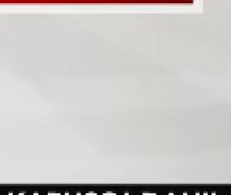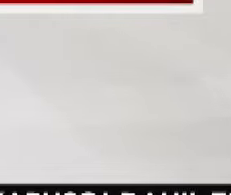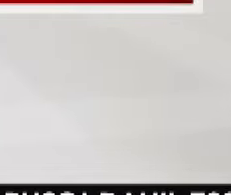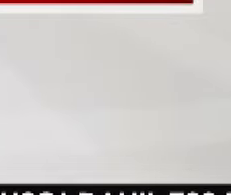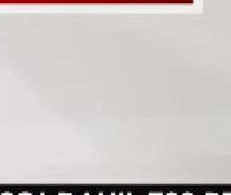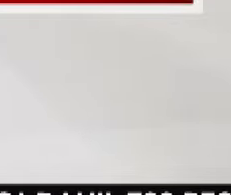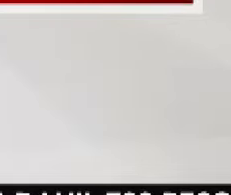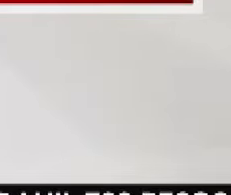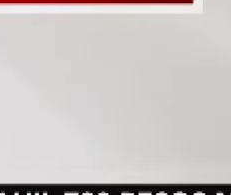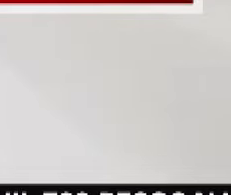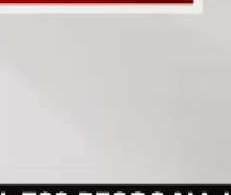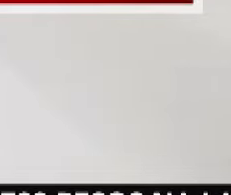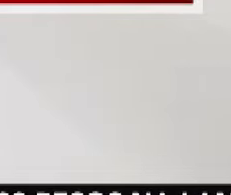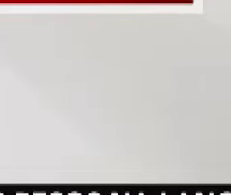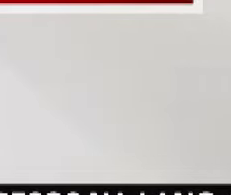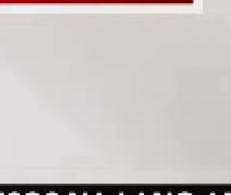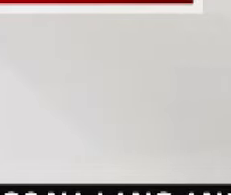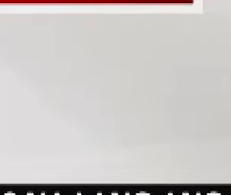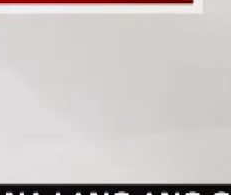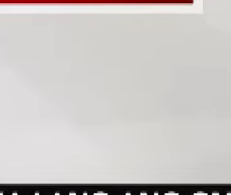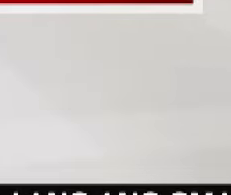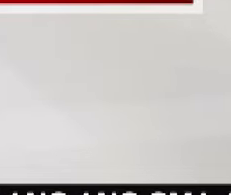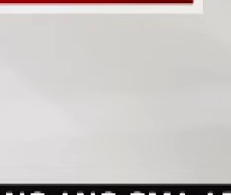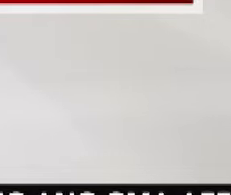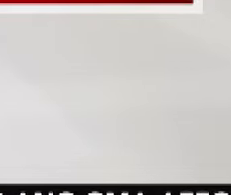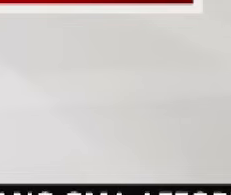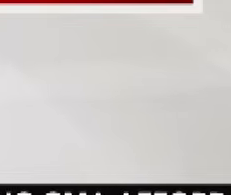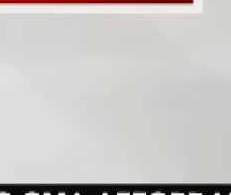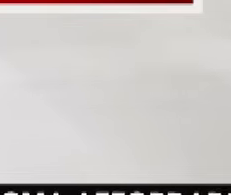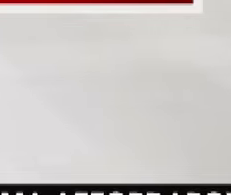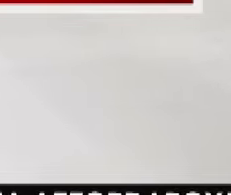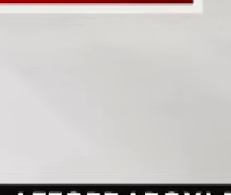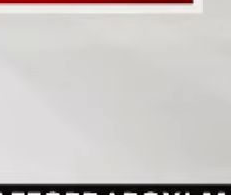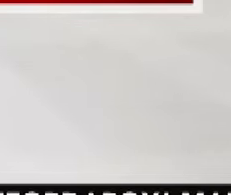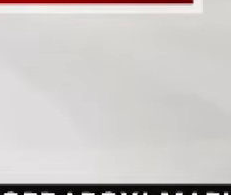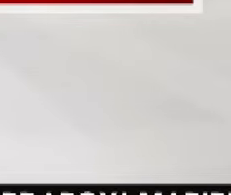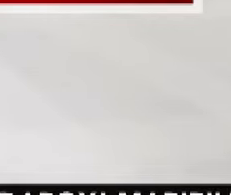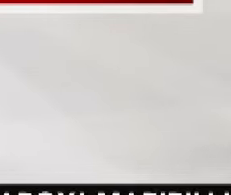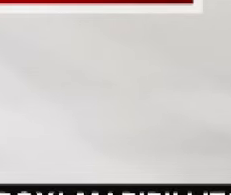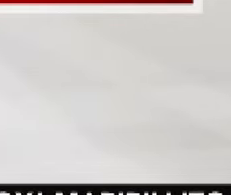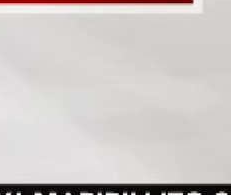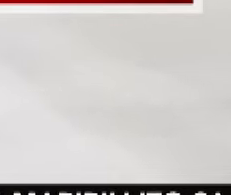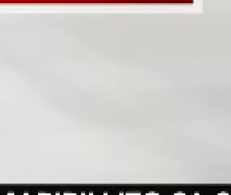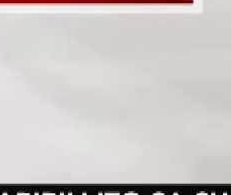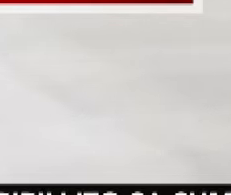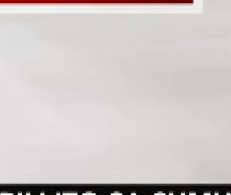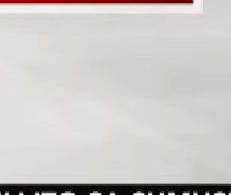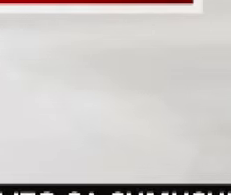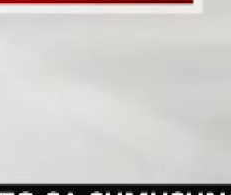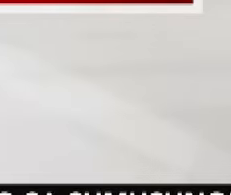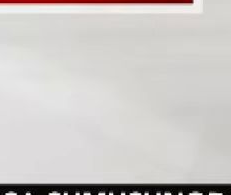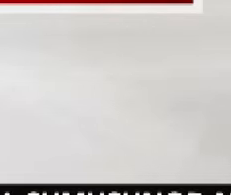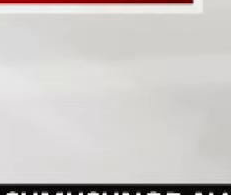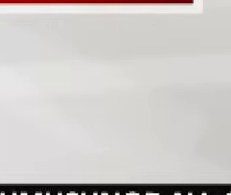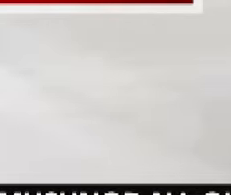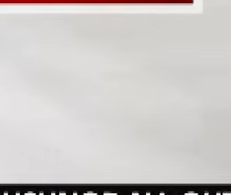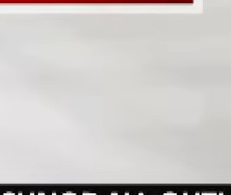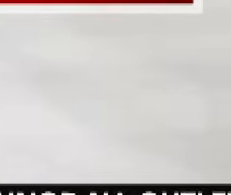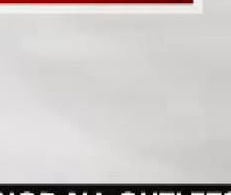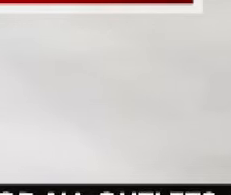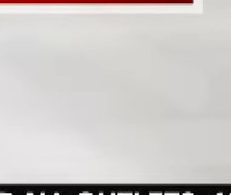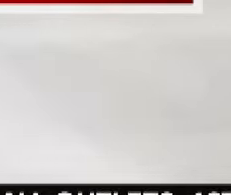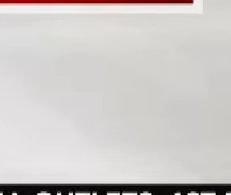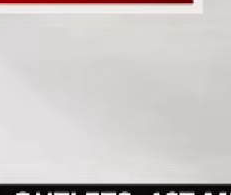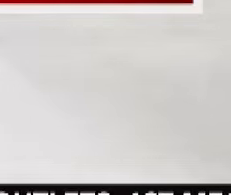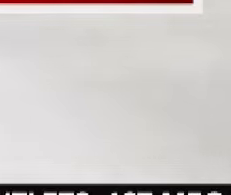Maulang gabi, Luzon, Visayas at Mindanao. Narito po ako ngayon, mga kapuso, live sa Rojas District, lungsod ng